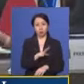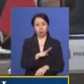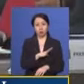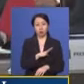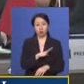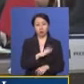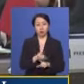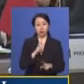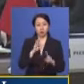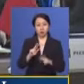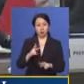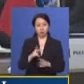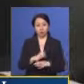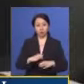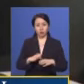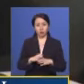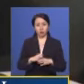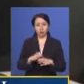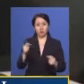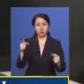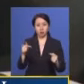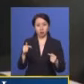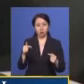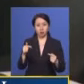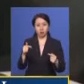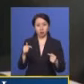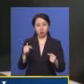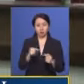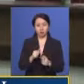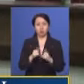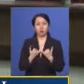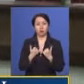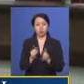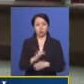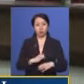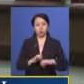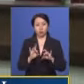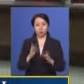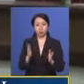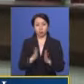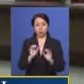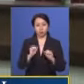шара өнімнің үшінші елдерінің талаптарына сәйкестігін растауға арналған шығыстарды айтарлықтай төмендетуге мүмкіндік береді.